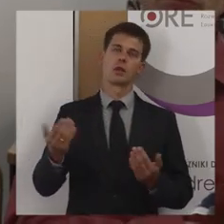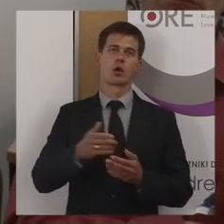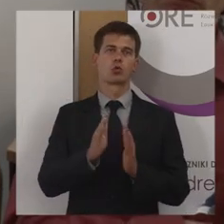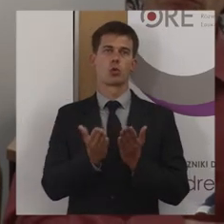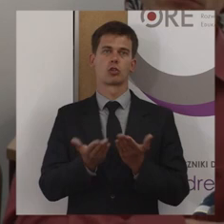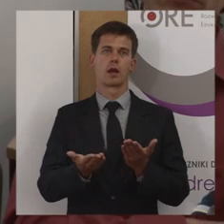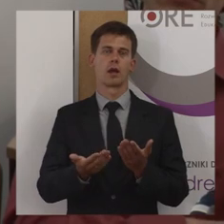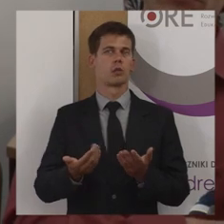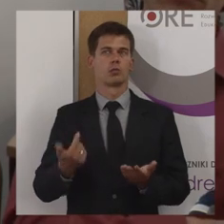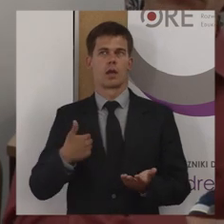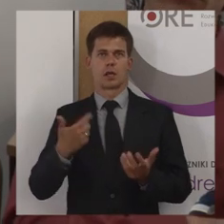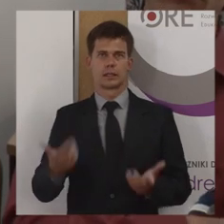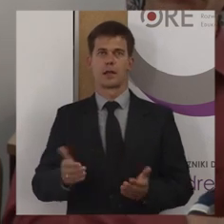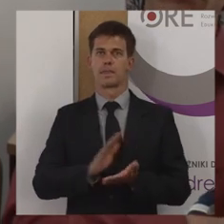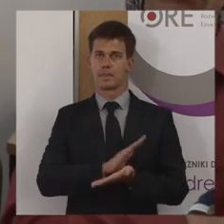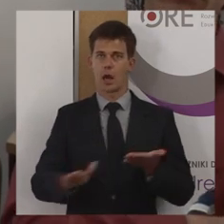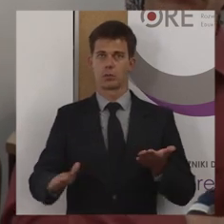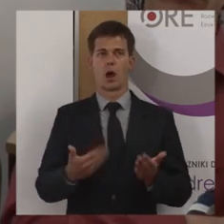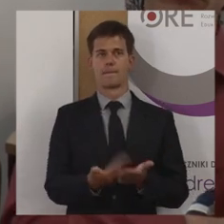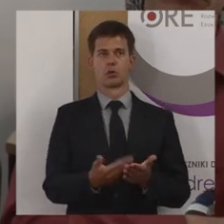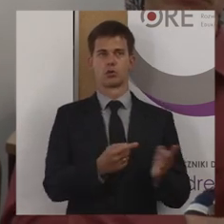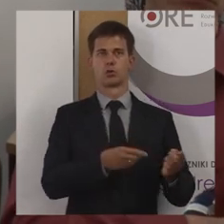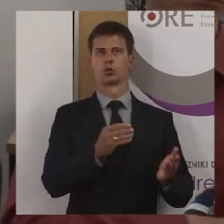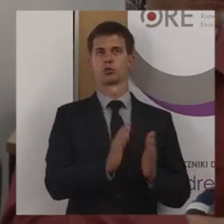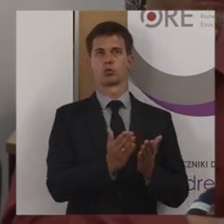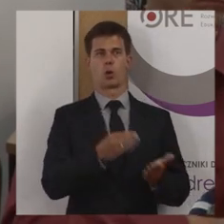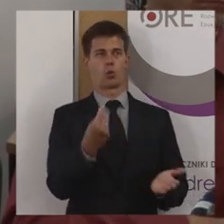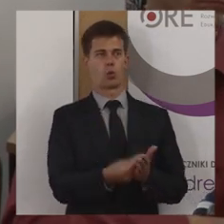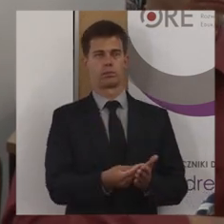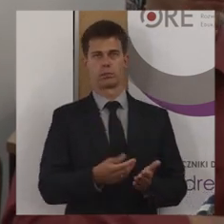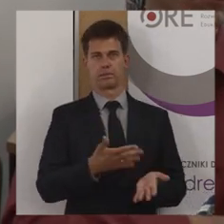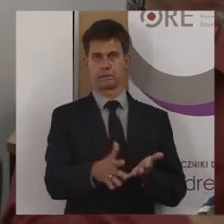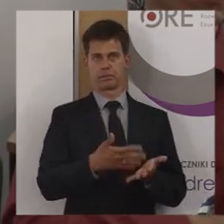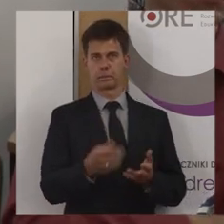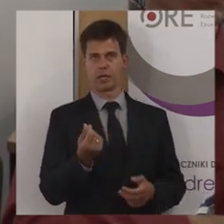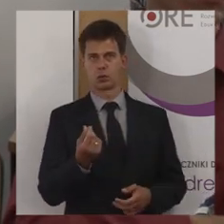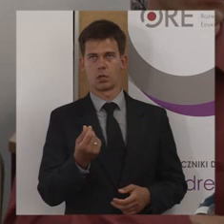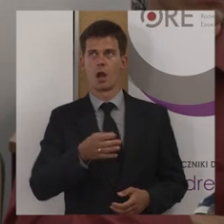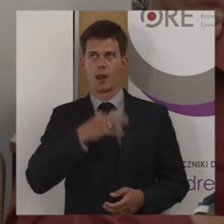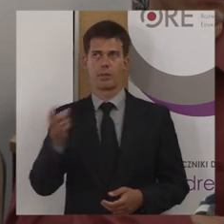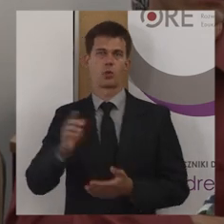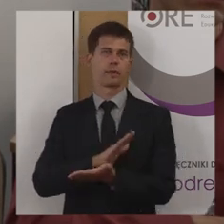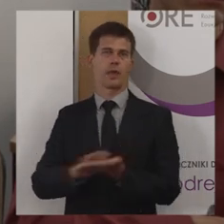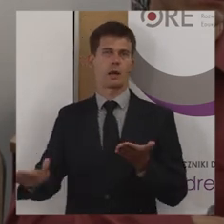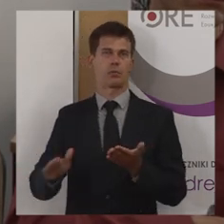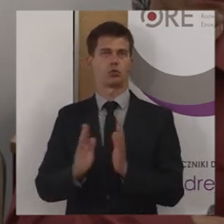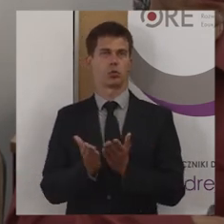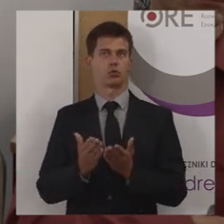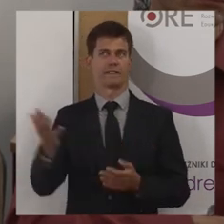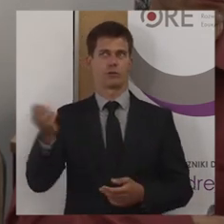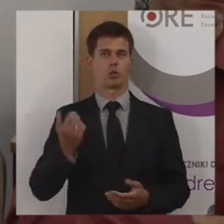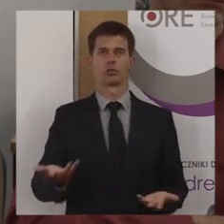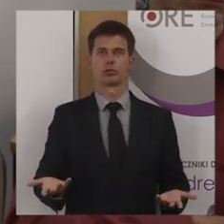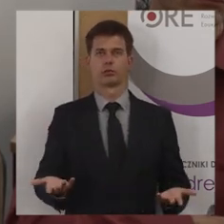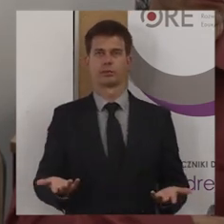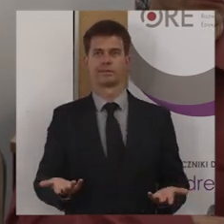ten podręcznik jest darmowy, to po co kupować podręcznik papierowy, tak? No bo już mam za darmo